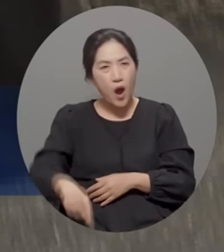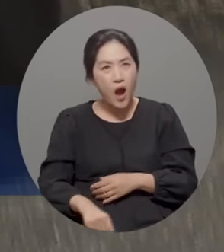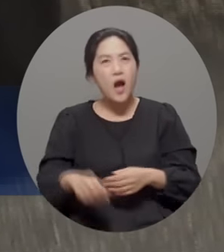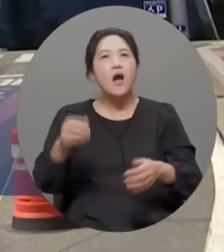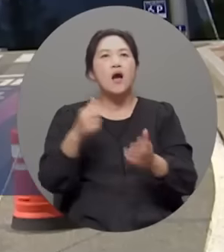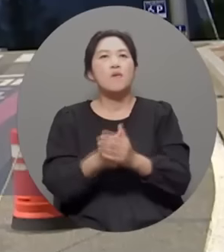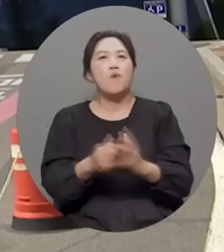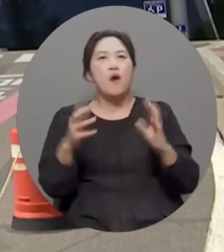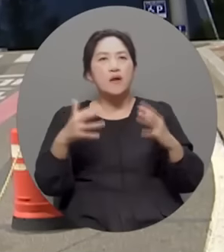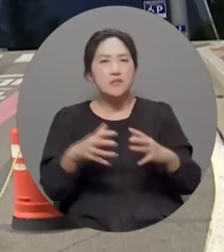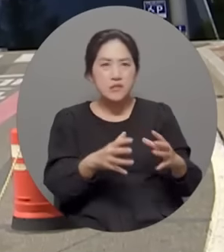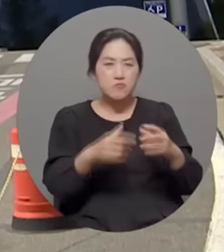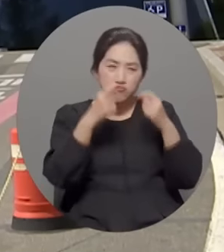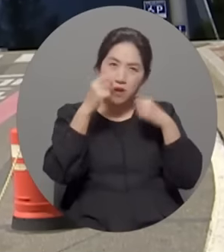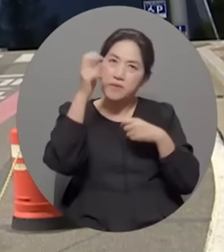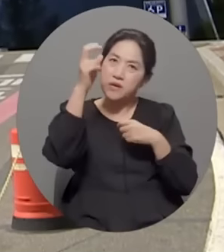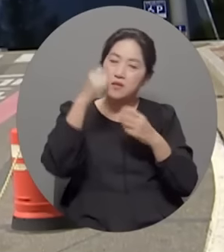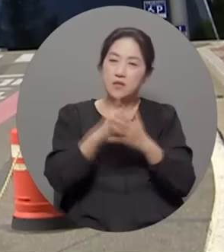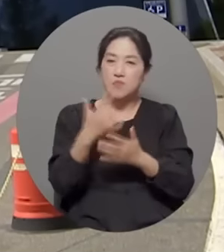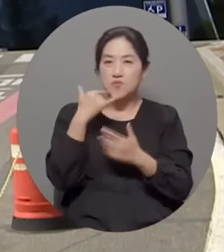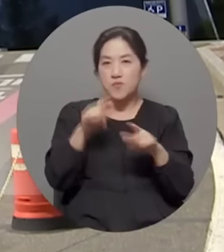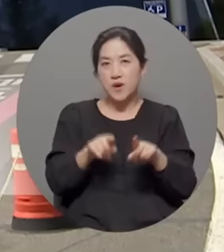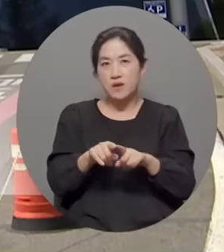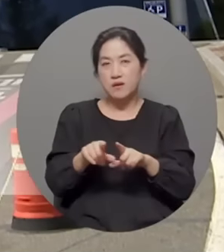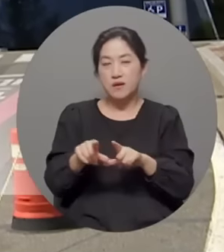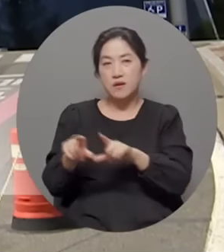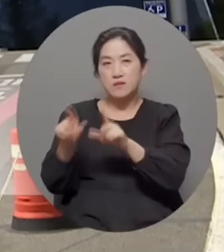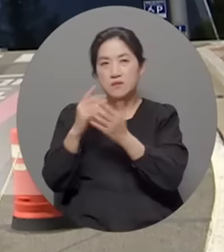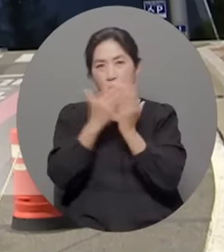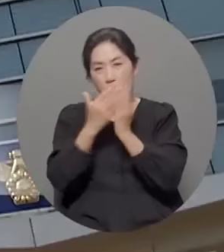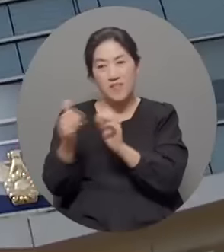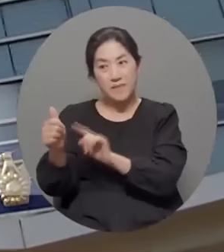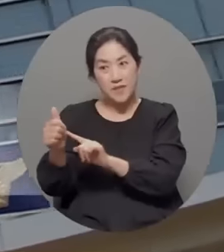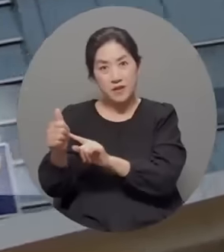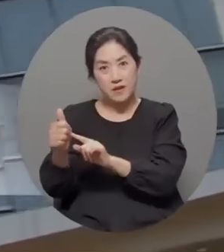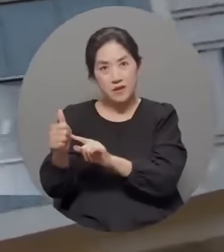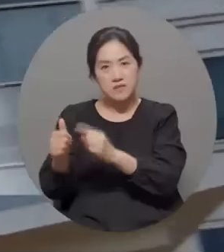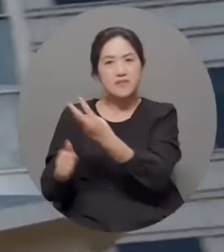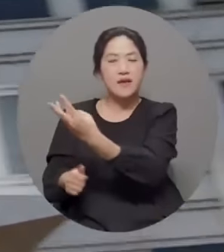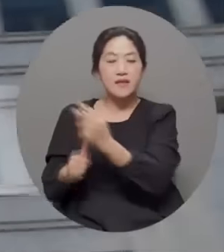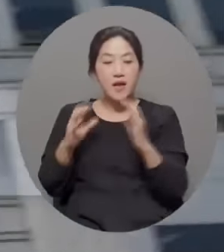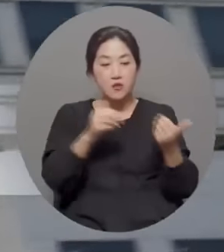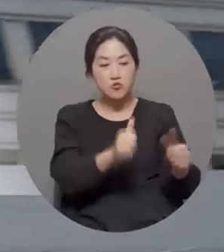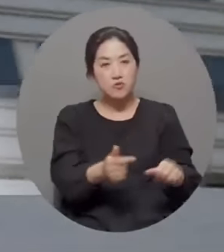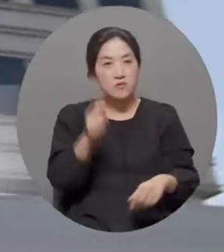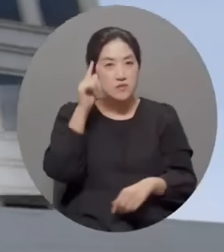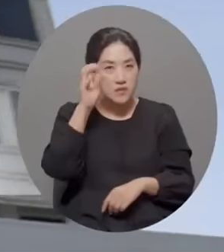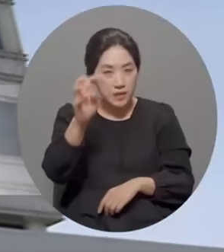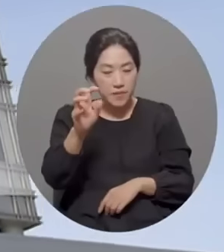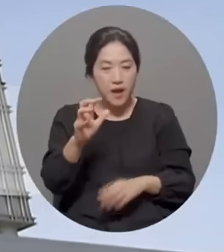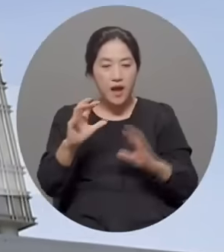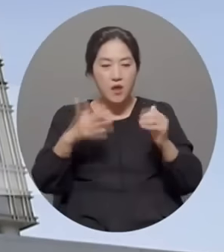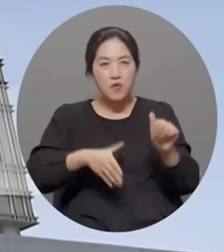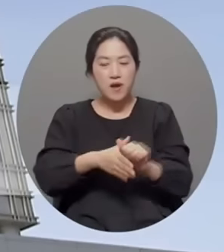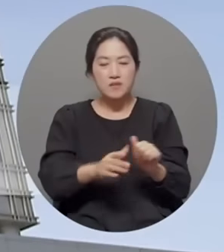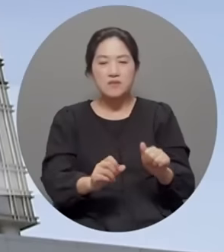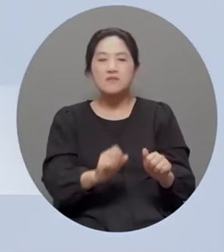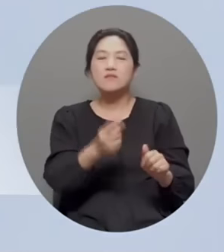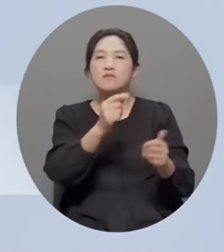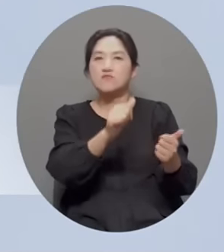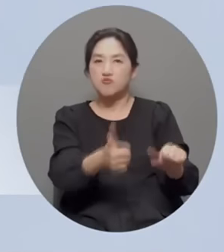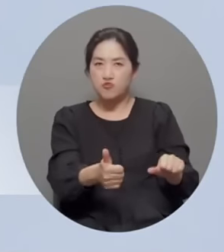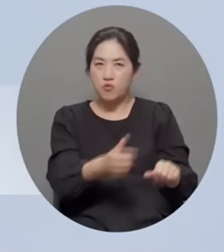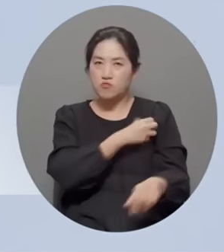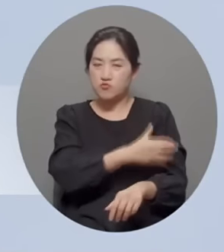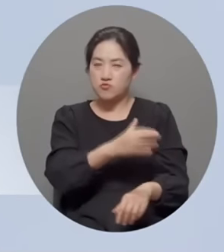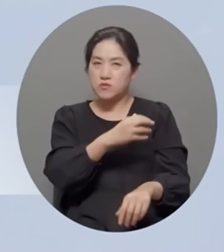놓고 애들이 부모와 같이 살던 성인 남성까지 3명은 아이가 숨진 뒤 40일 만에 아동학대 치사와 유기, 방임